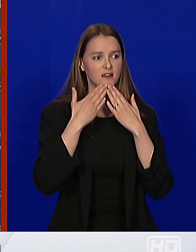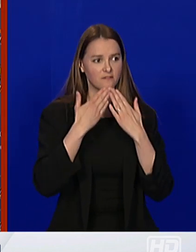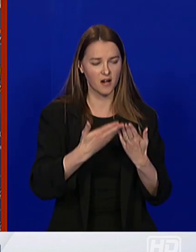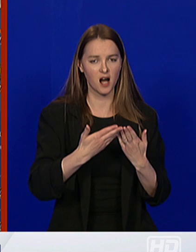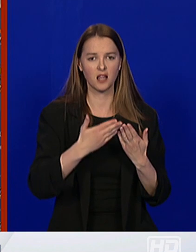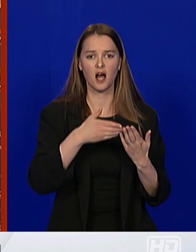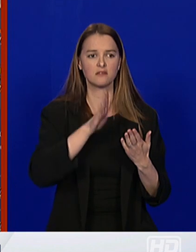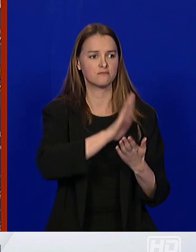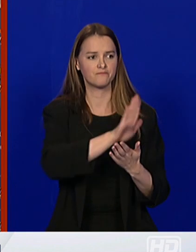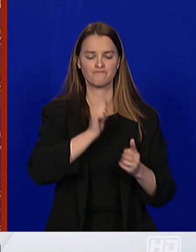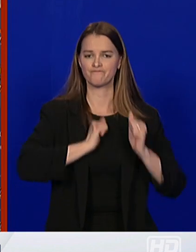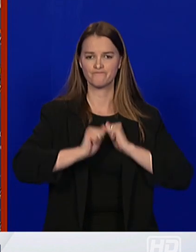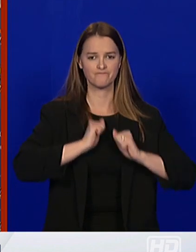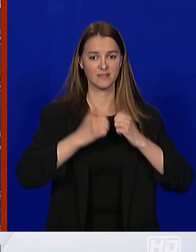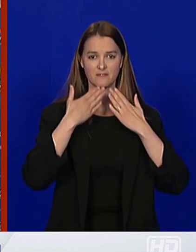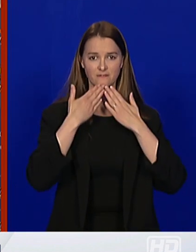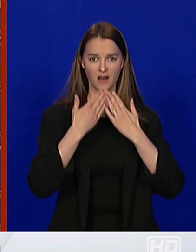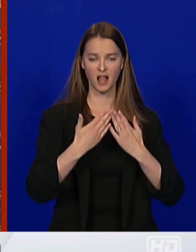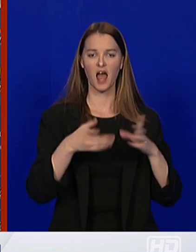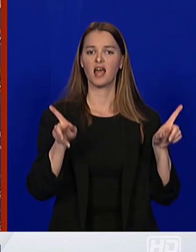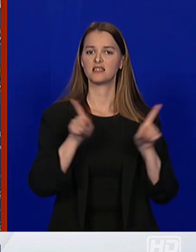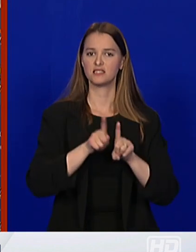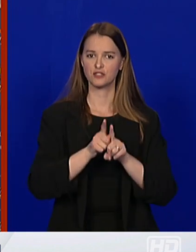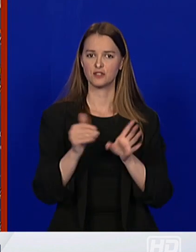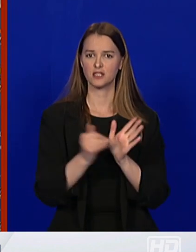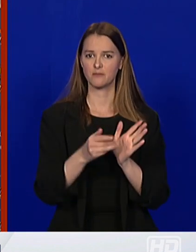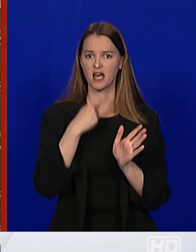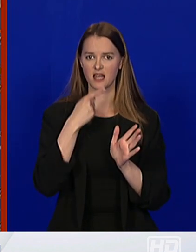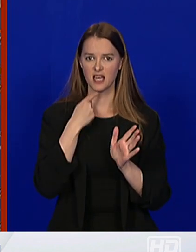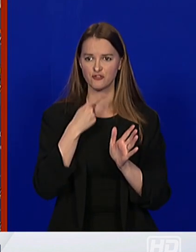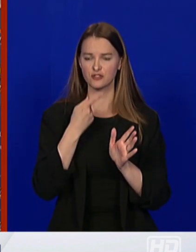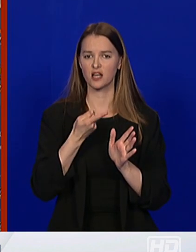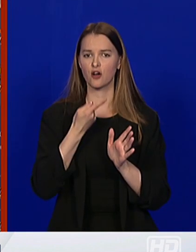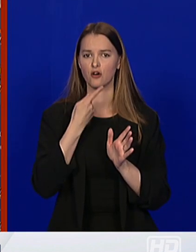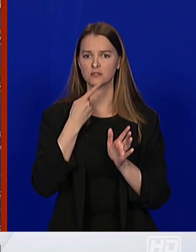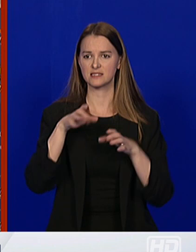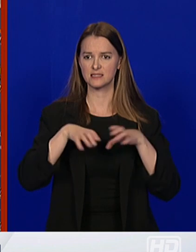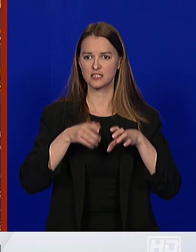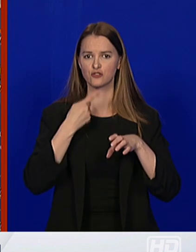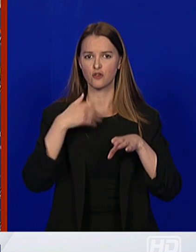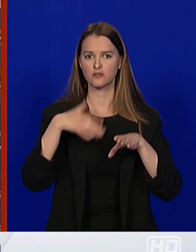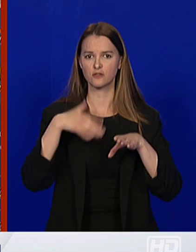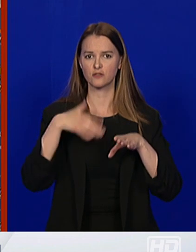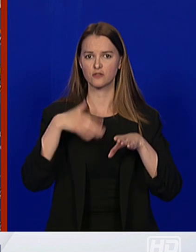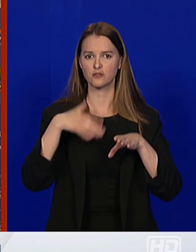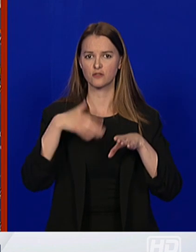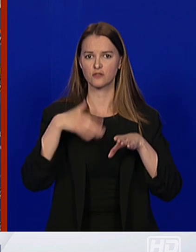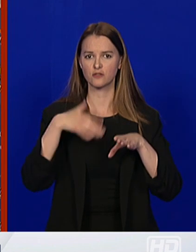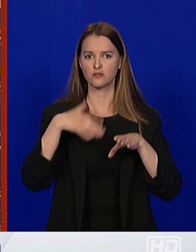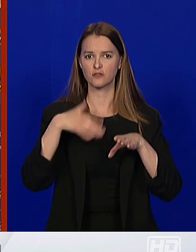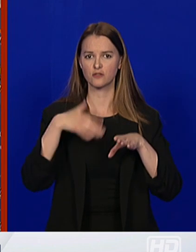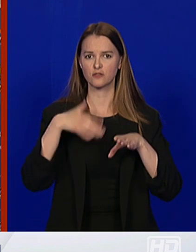vrijedni. Posebno vrijedi istaknuti da djelatnici i djelatnice Hrvatske pošte u velikom broju